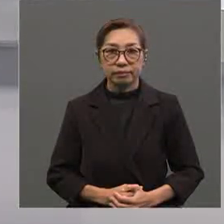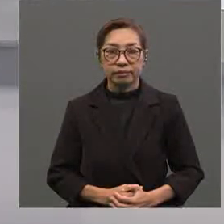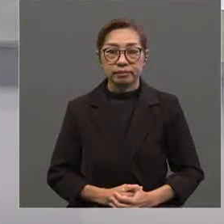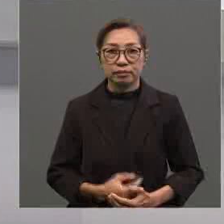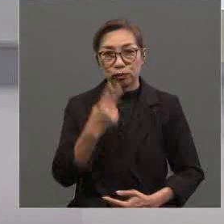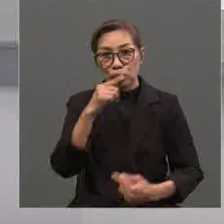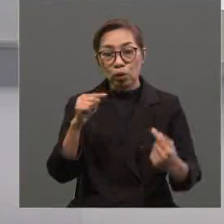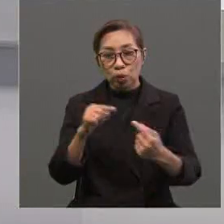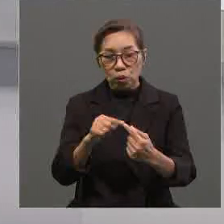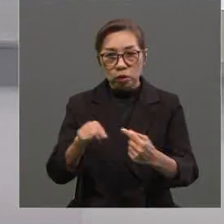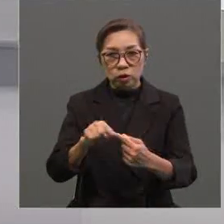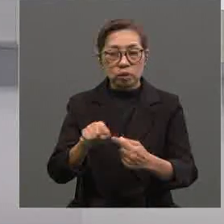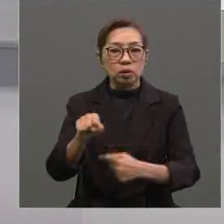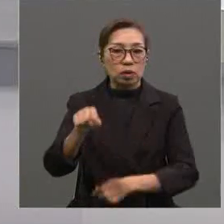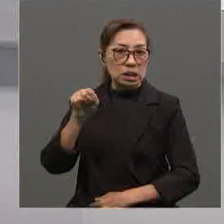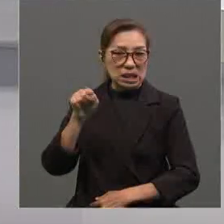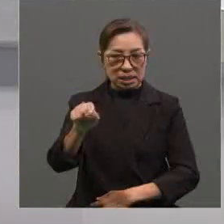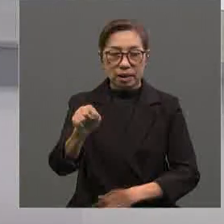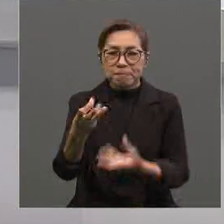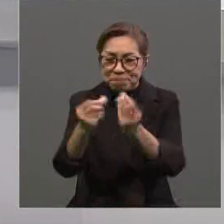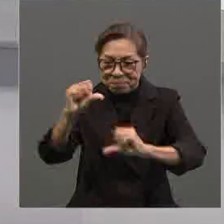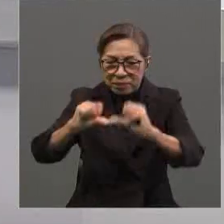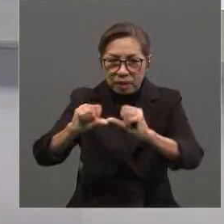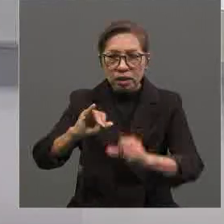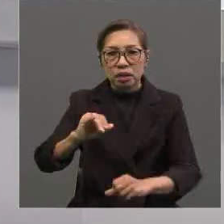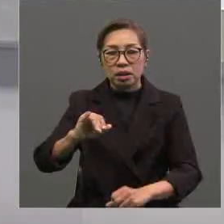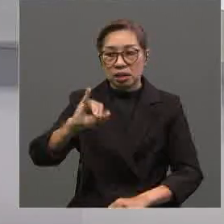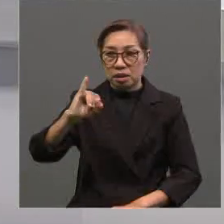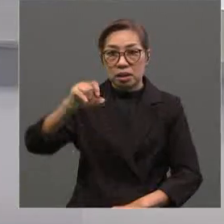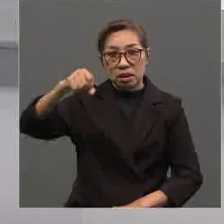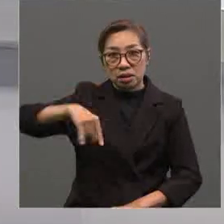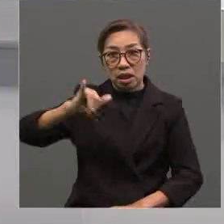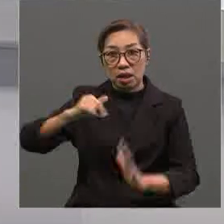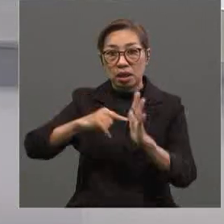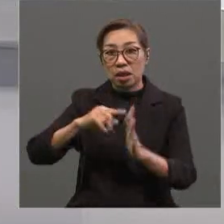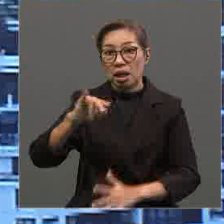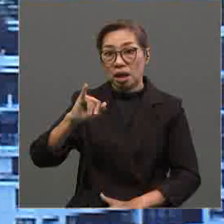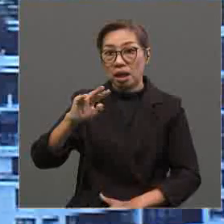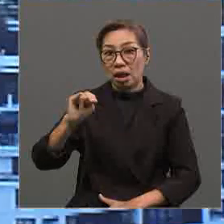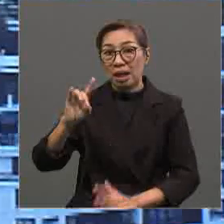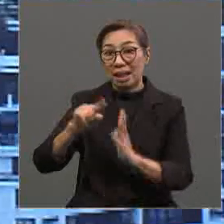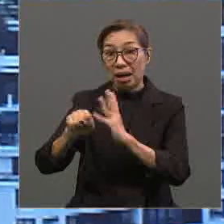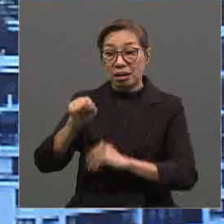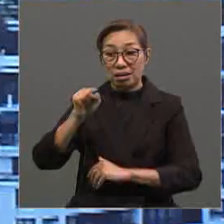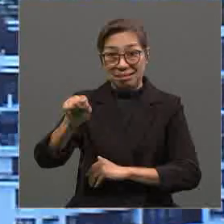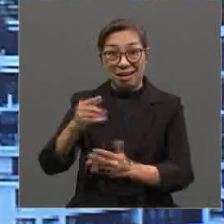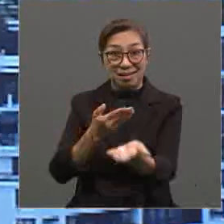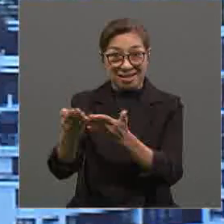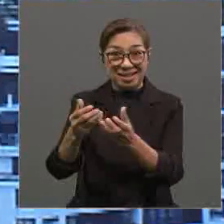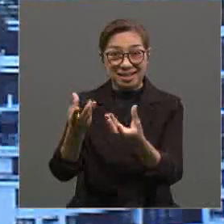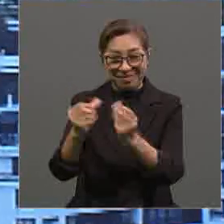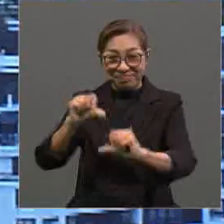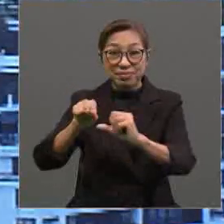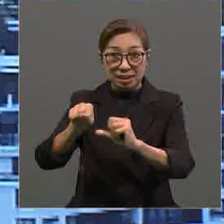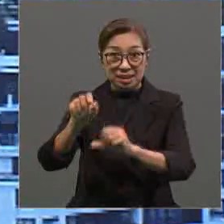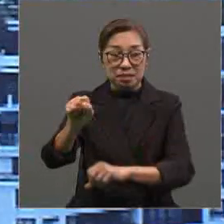วิธีการสั่งซื้อไซยาไนด์บนพวงจากคดีของแอมป์ปรีไชยาครับพร้อมทนายความก็พบตำรวจให้